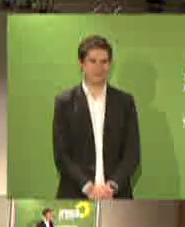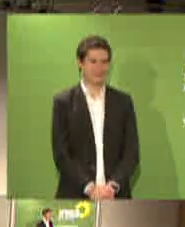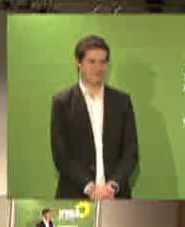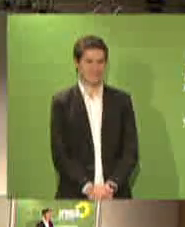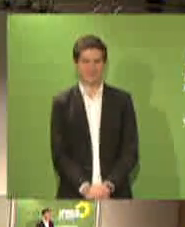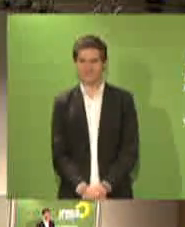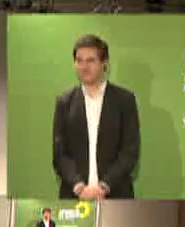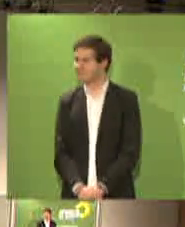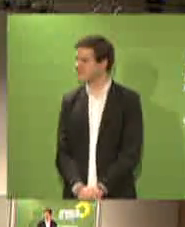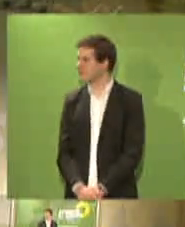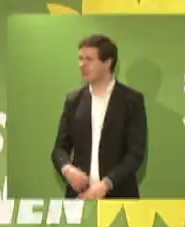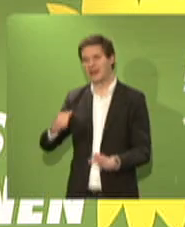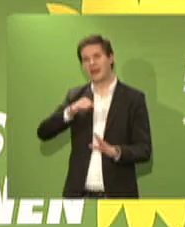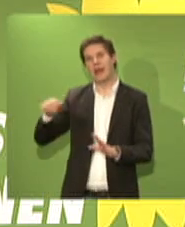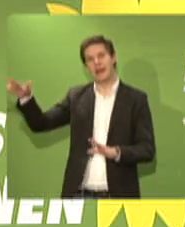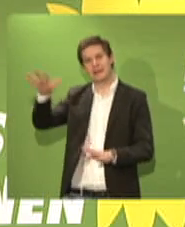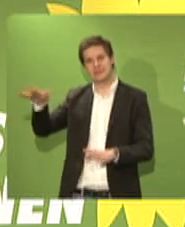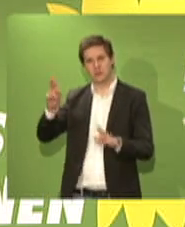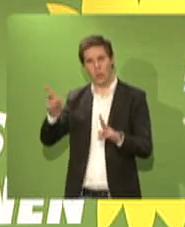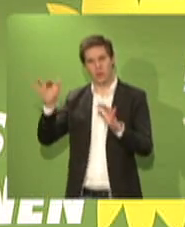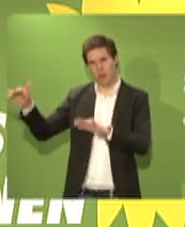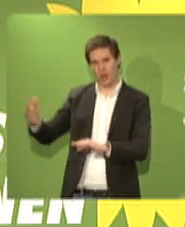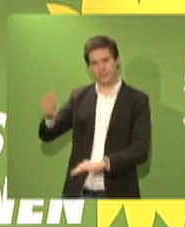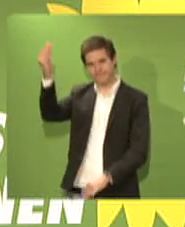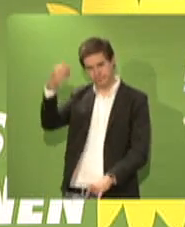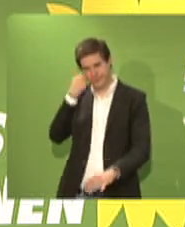Hier vorne rechts sind noch Stimmen abzugeben.